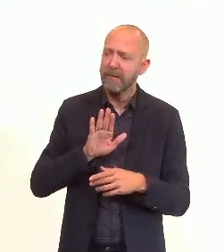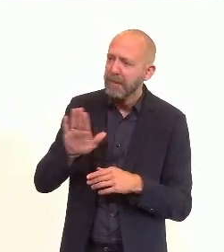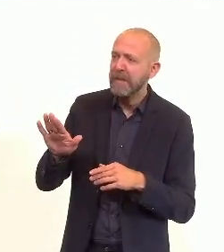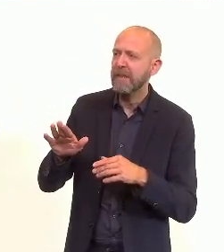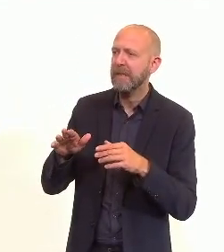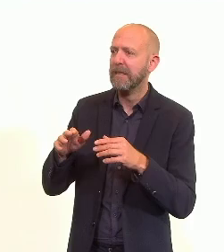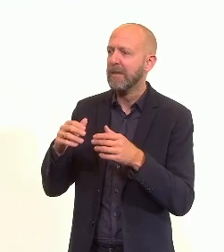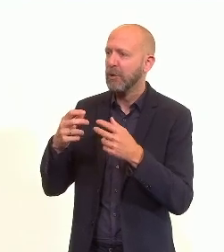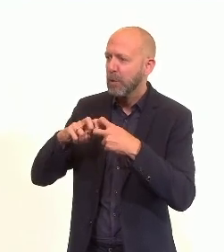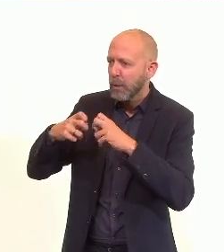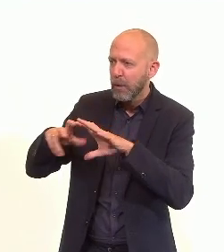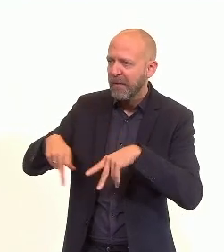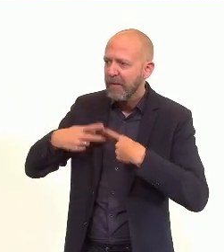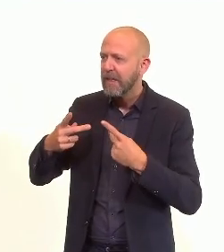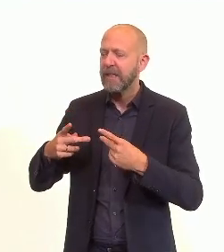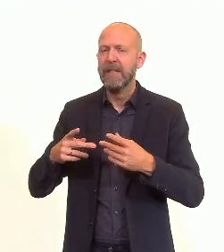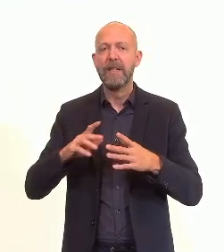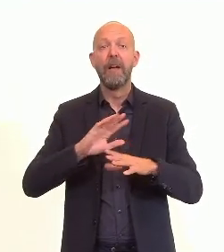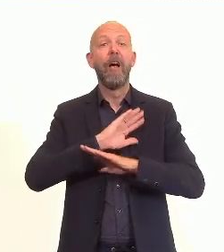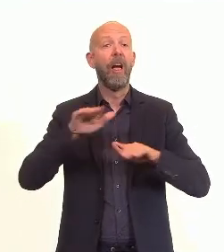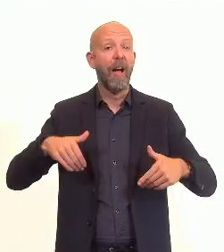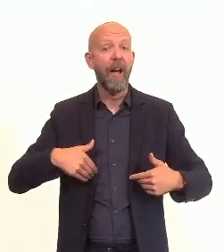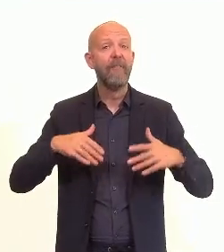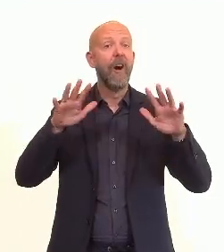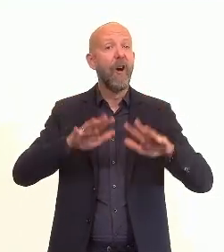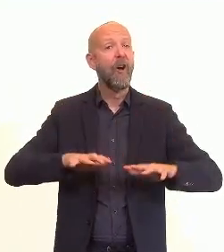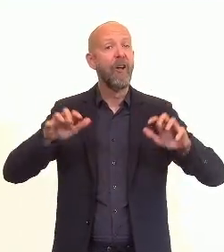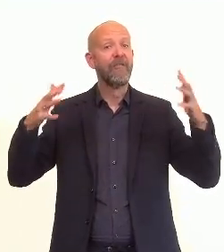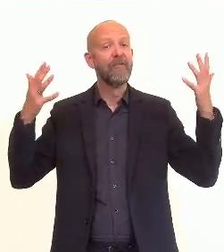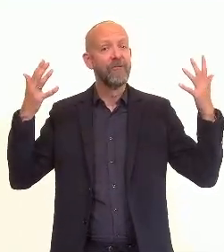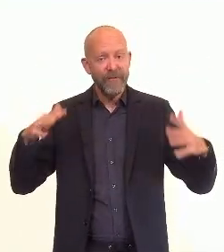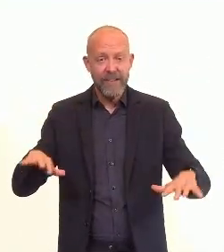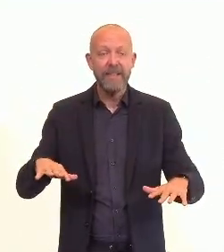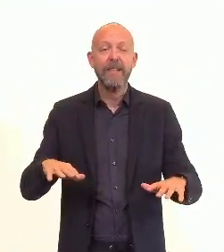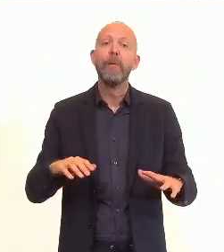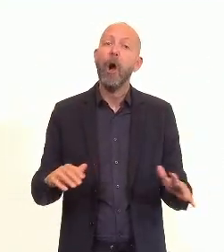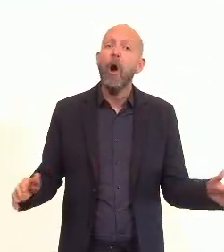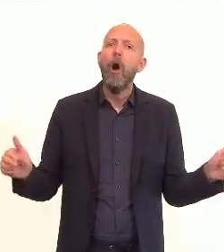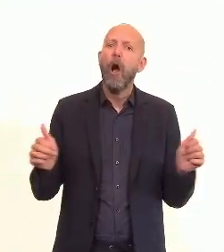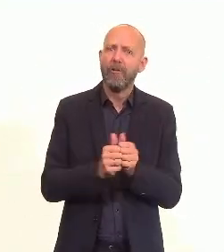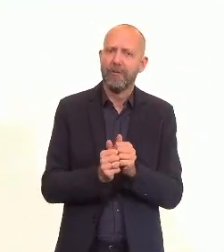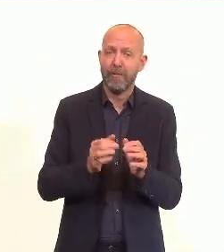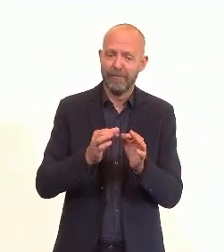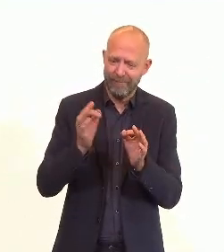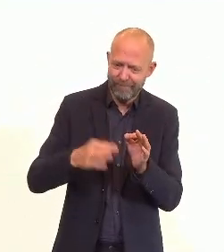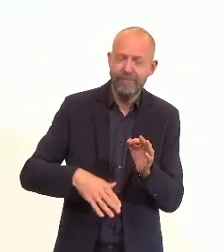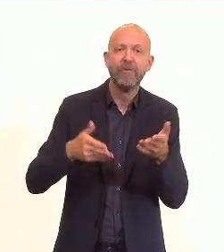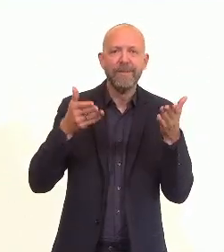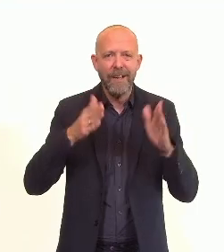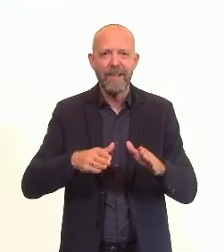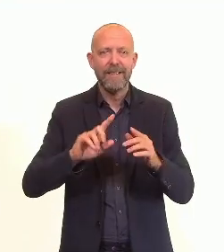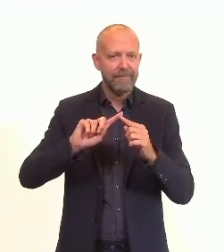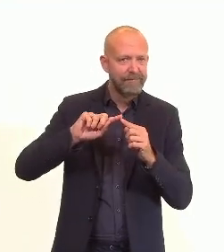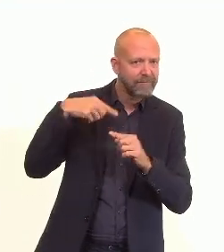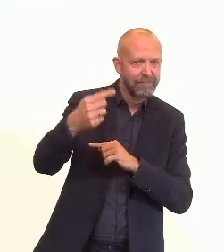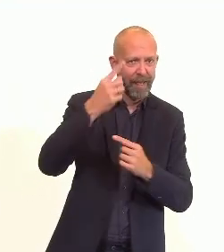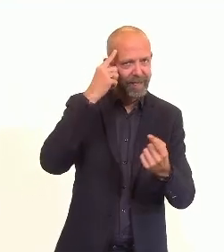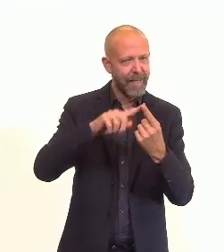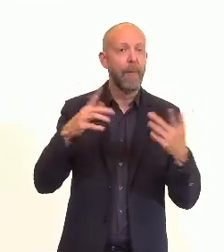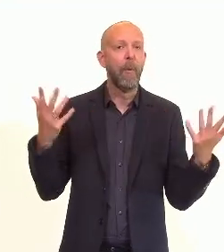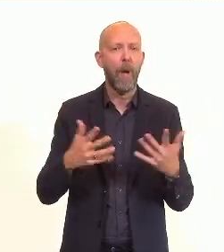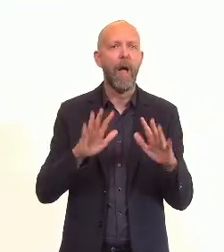À la fin de chaque comité, de chaque colloque, ils vont choisir ensemble le thème pour l'année suivante. Et là, chacun repart